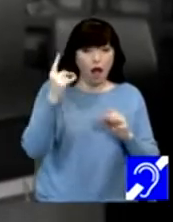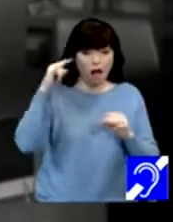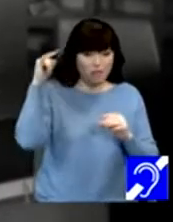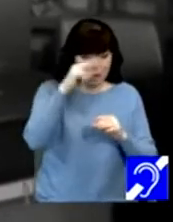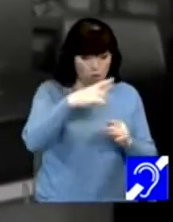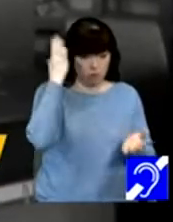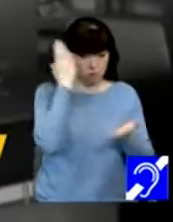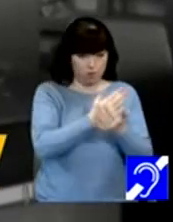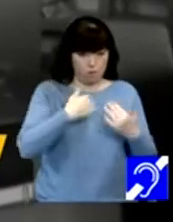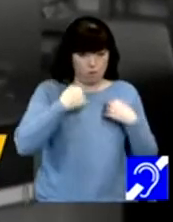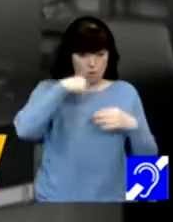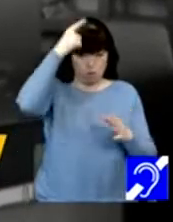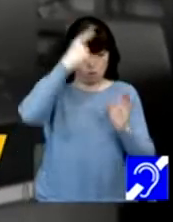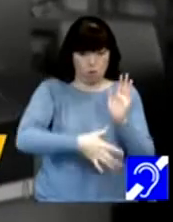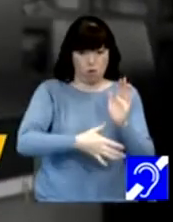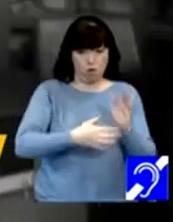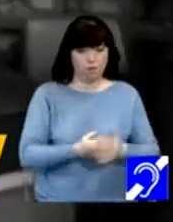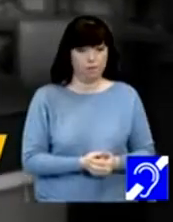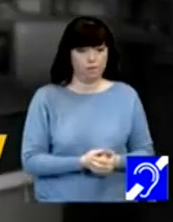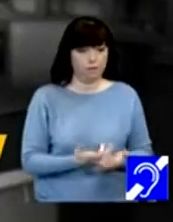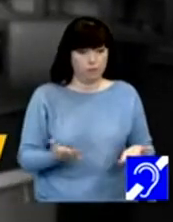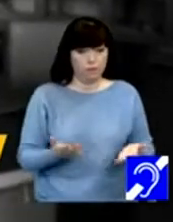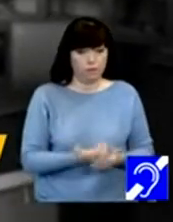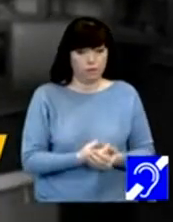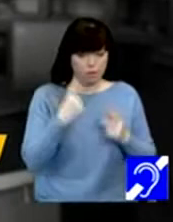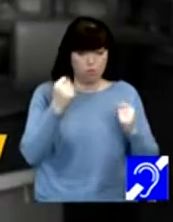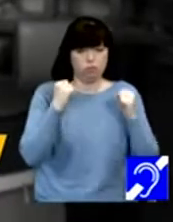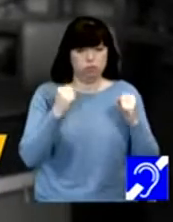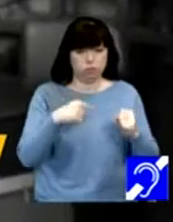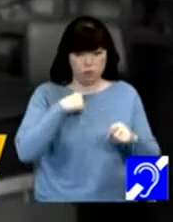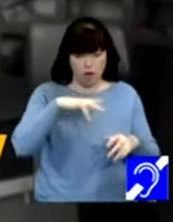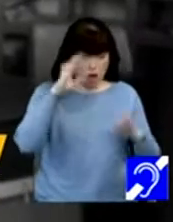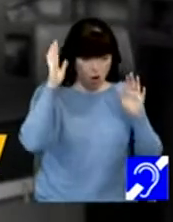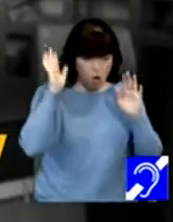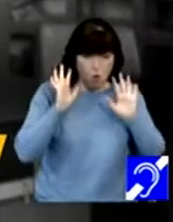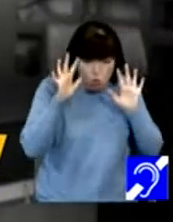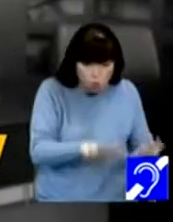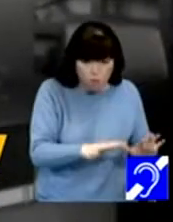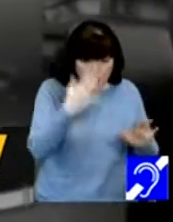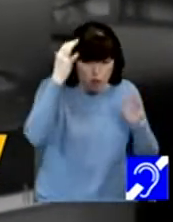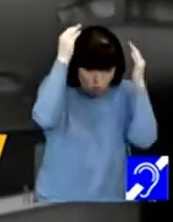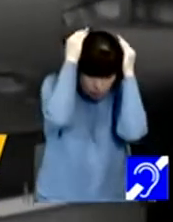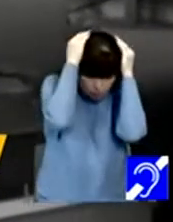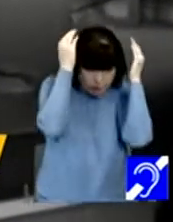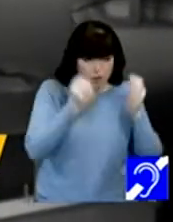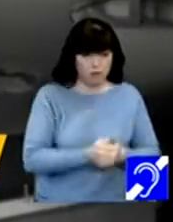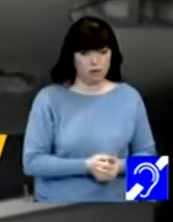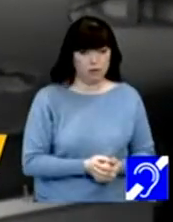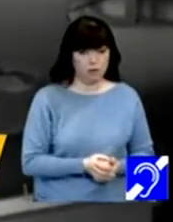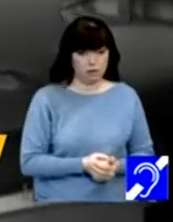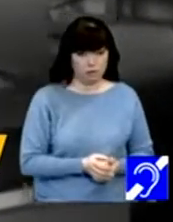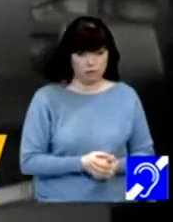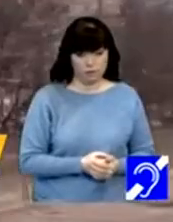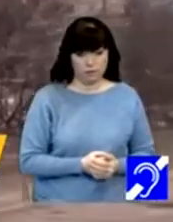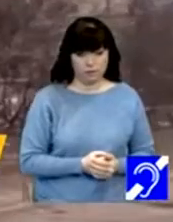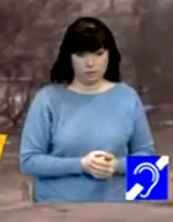прилетел прямо над нами, получается. Ну, что оно грохотнуло, я упал, голову прикрыл. Повезло, что летали огла так, что меня не